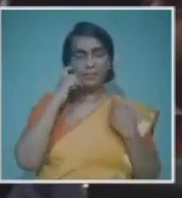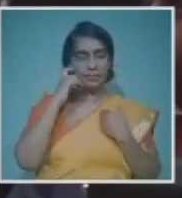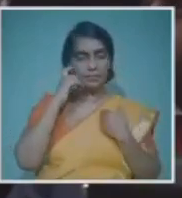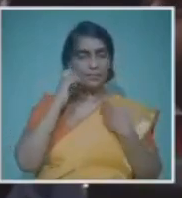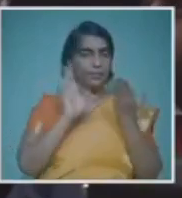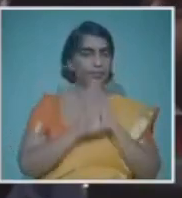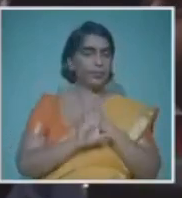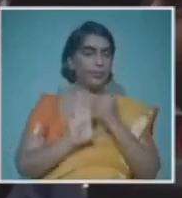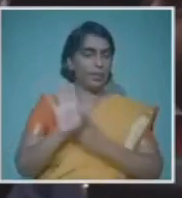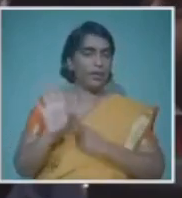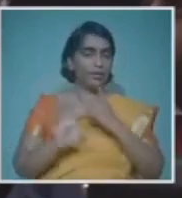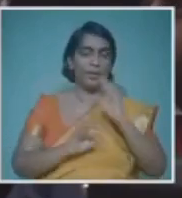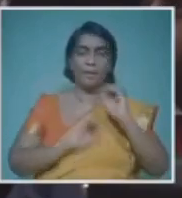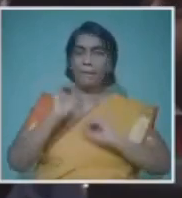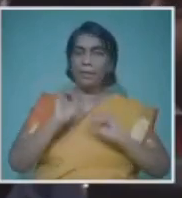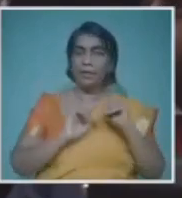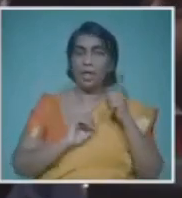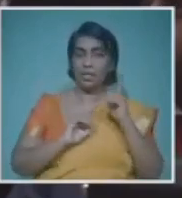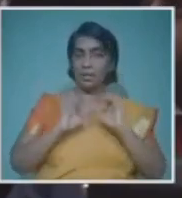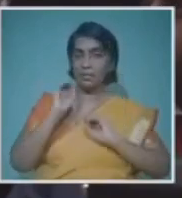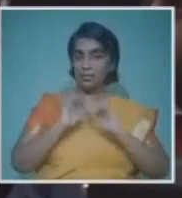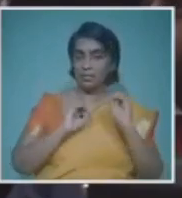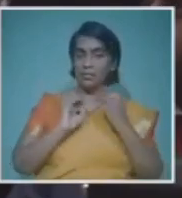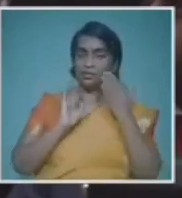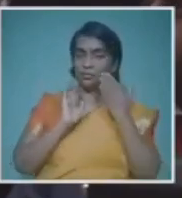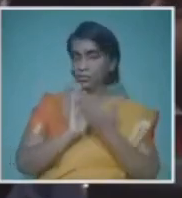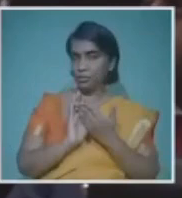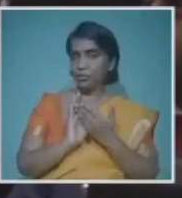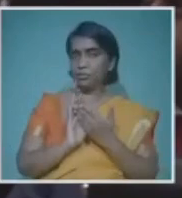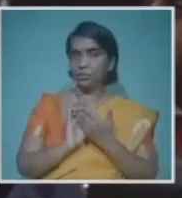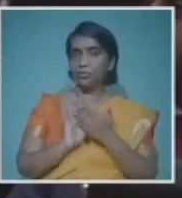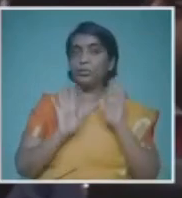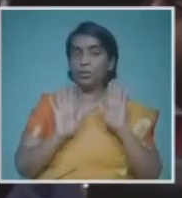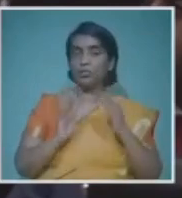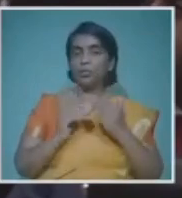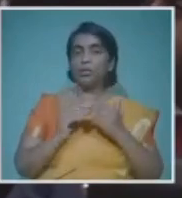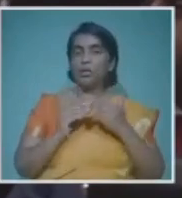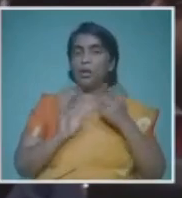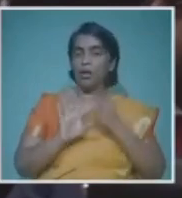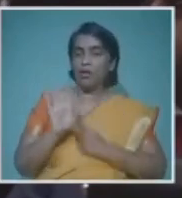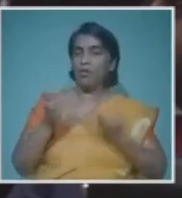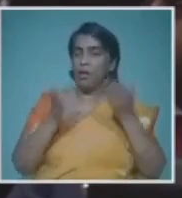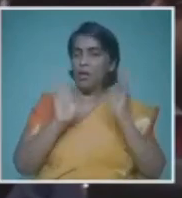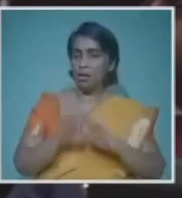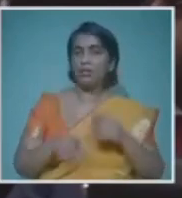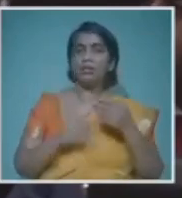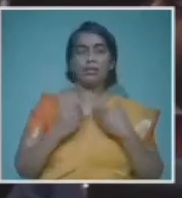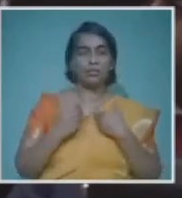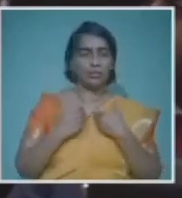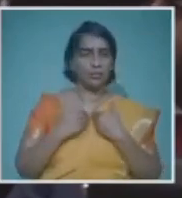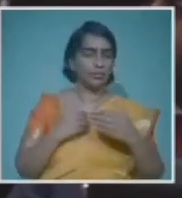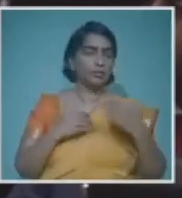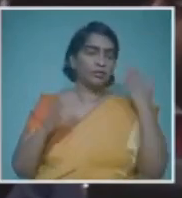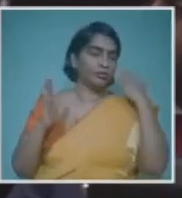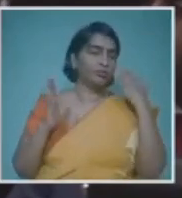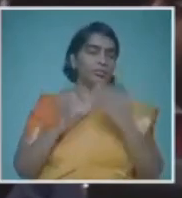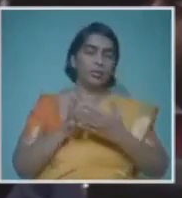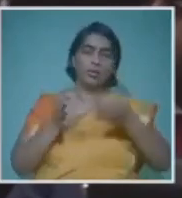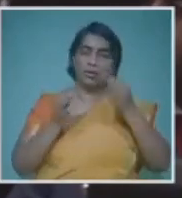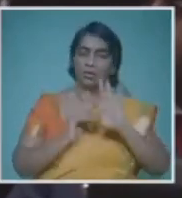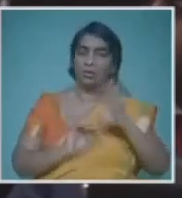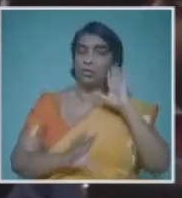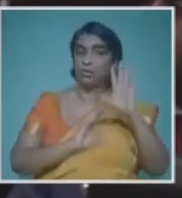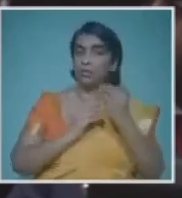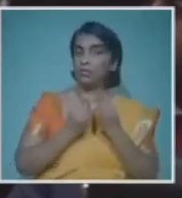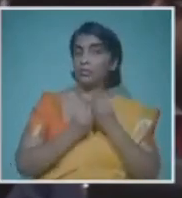ගිය අවුරුද්දේදී මේ ප්‍රතිශතය 70%ක් විදිහට තිබුණා. නමුත් අවුරුදු අවසානයේදී තමයි අපිට ඒ පිළිබඳව නිශ්චිත තොරතුරු